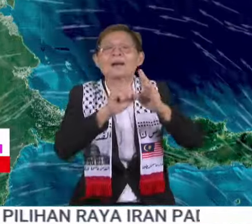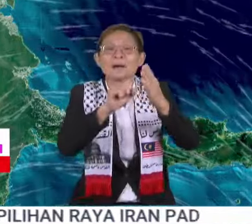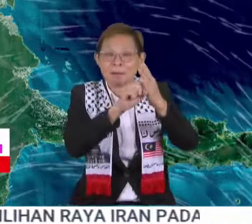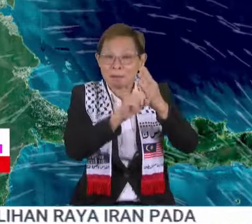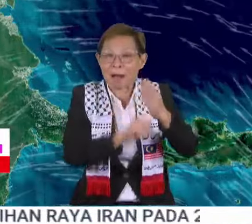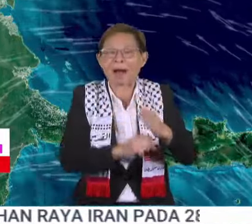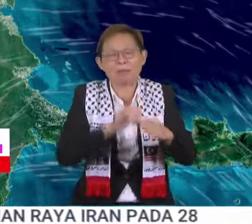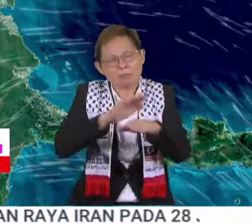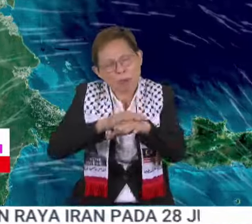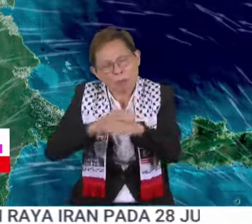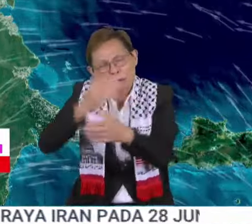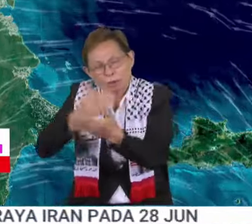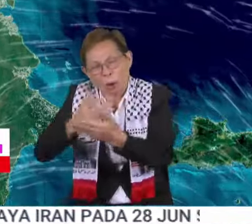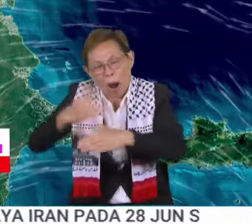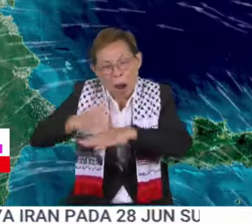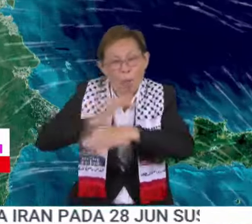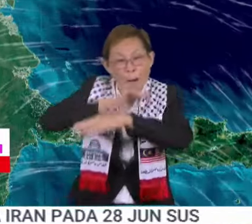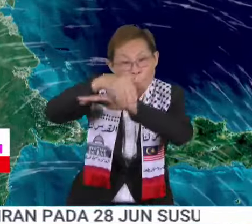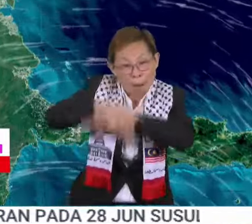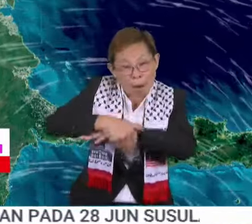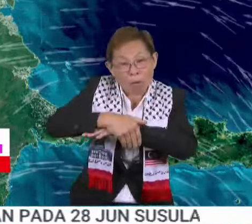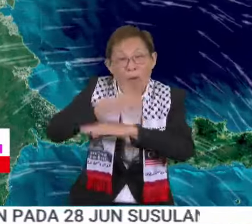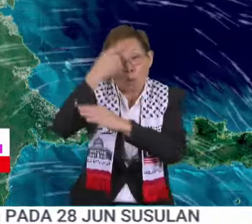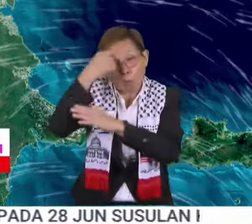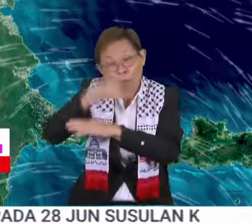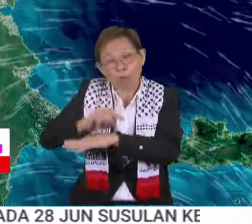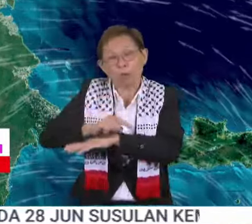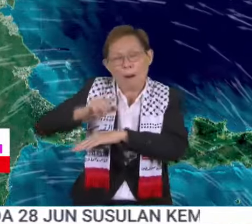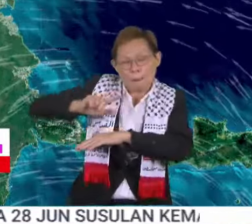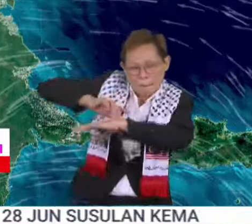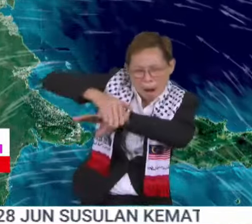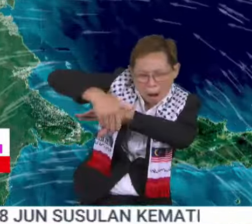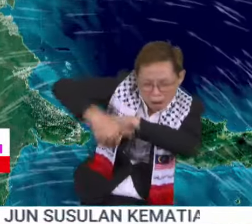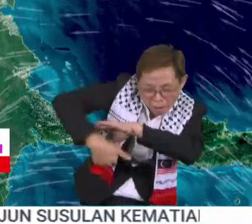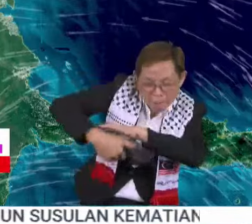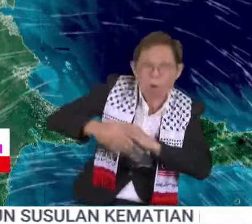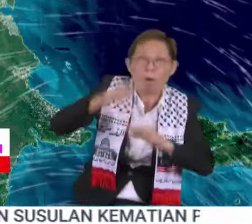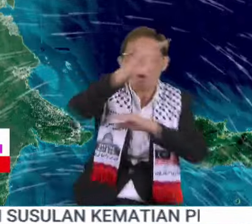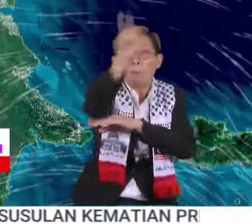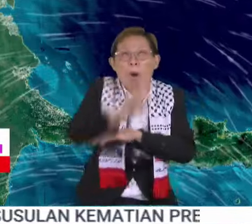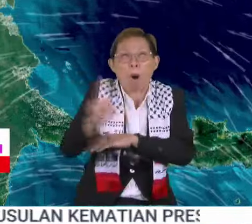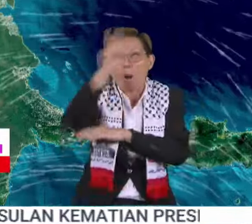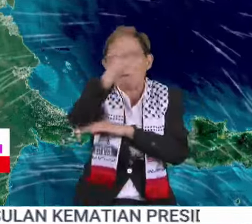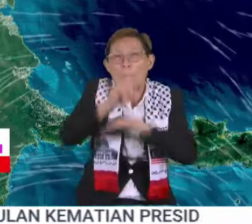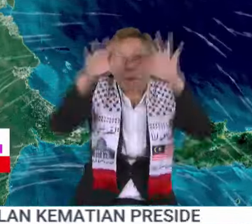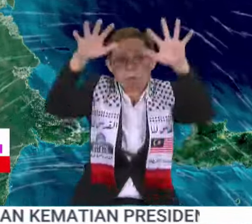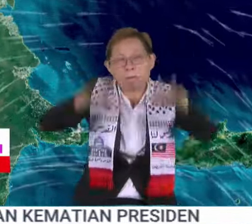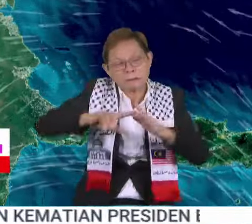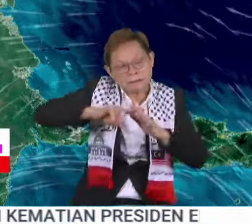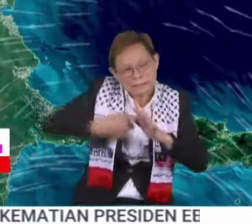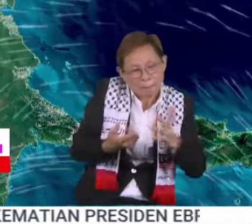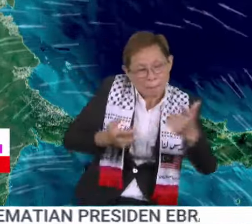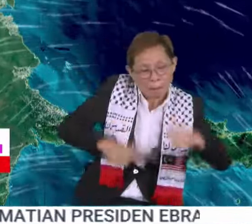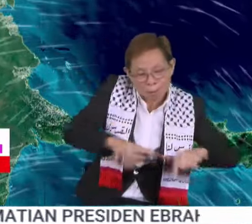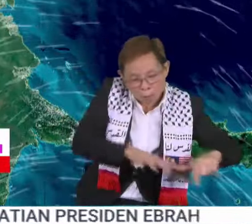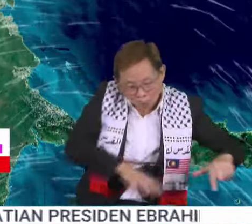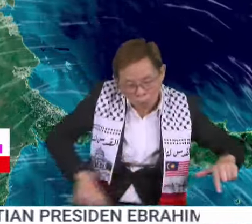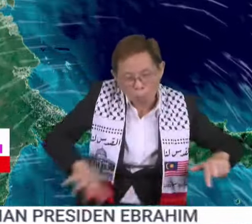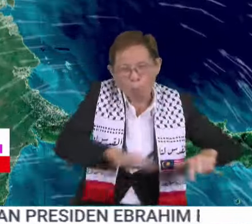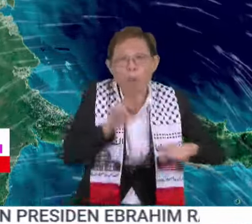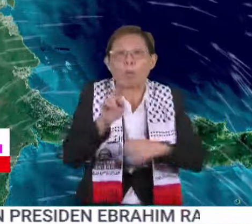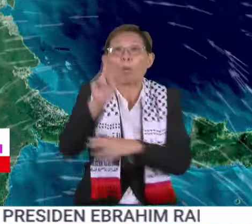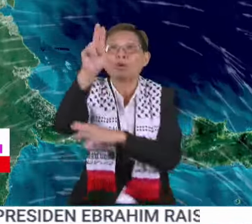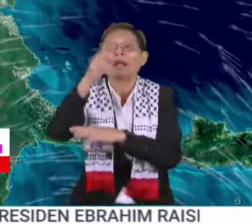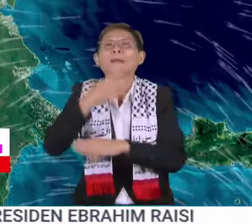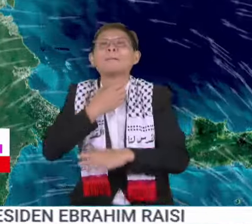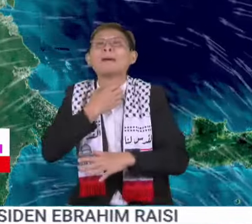reda menjelang awal malam nanti. Namun begitu, untuk waktu lewat malam dijangkakan ribut petir akan mula berlaku pula di sekitar kawasan